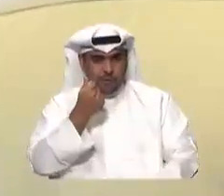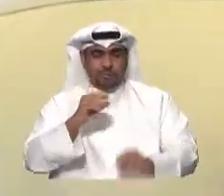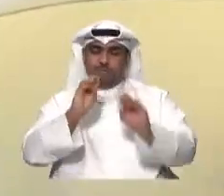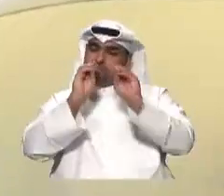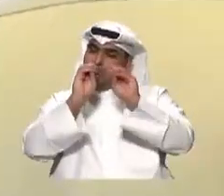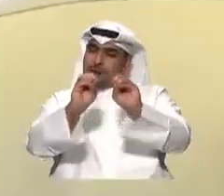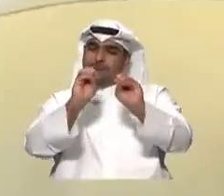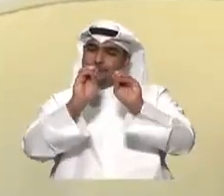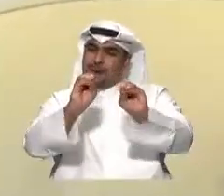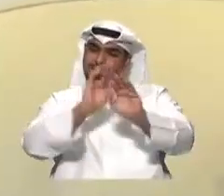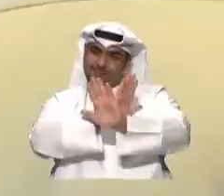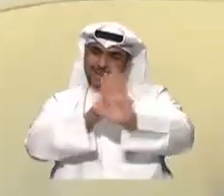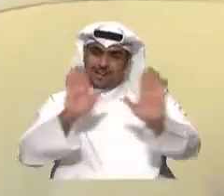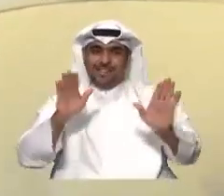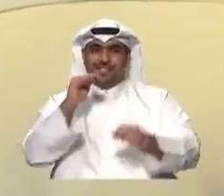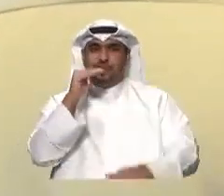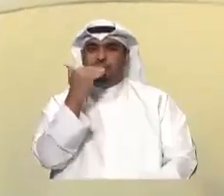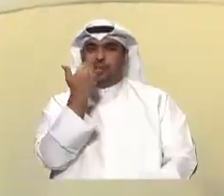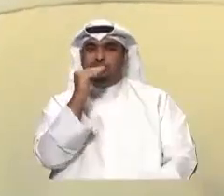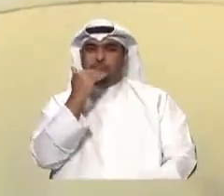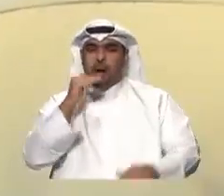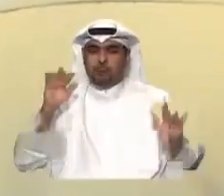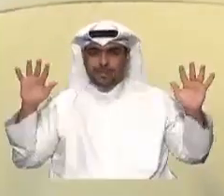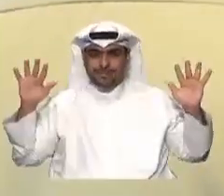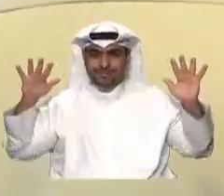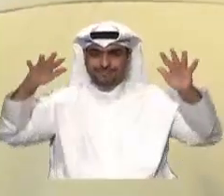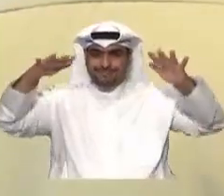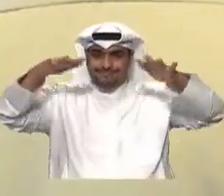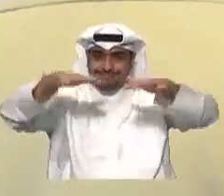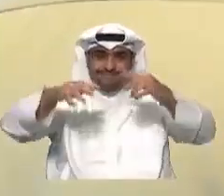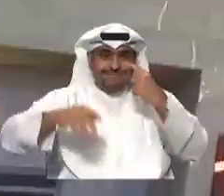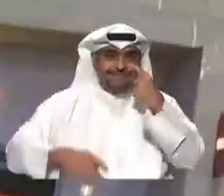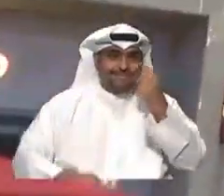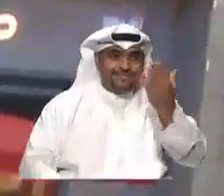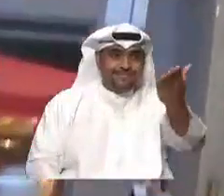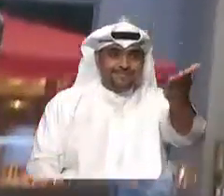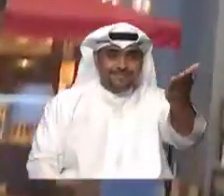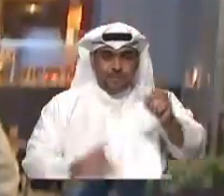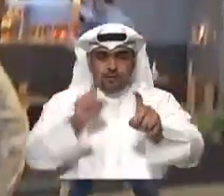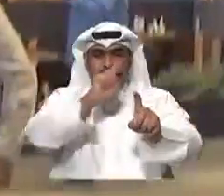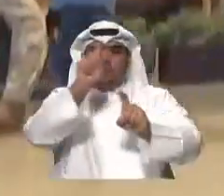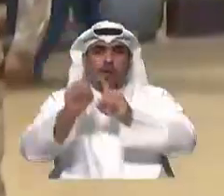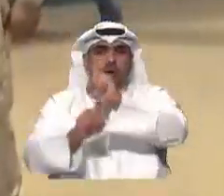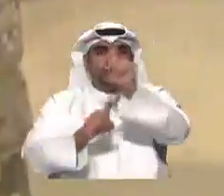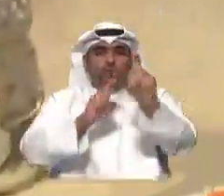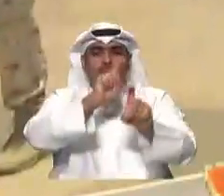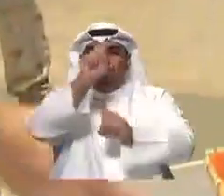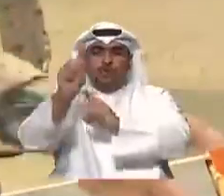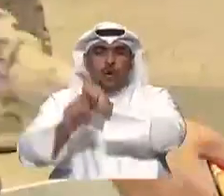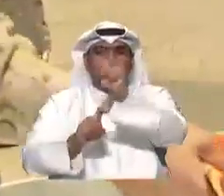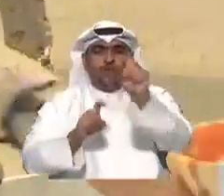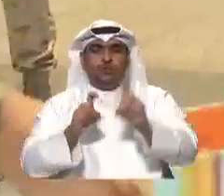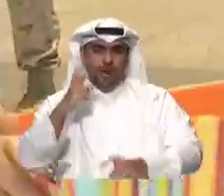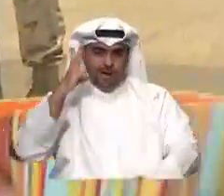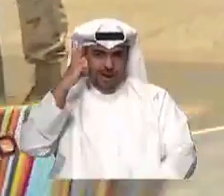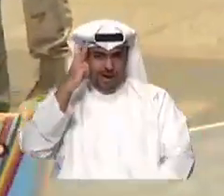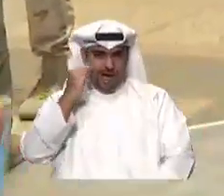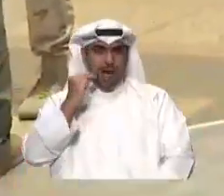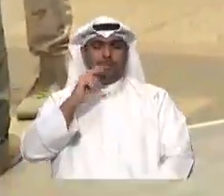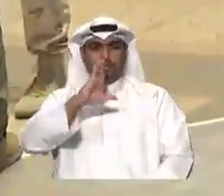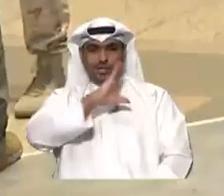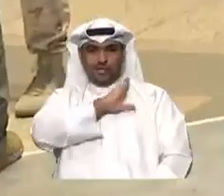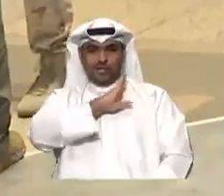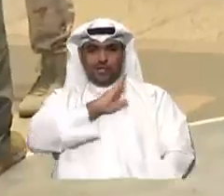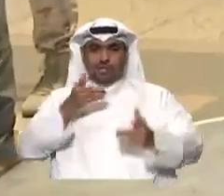كبيرة من الشباب تواجدوا في البوث التنويري والتحفيزي وتواصلوا بشكل مباشر مع منتسبي